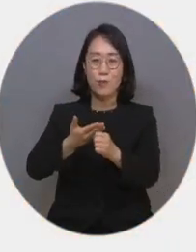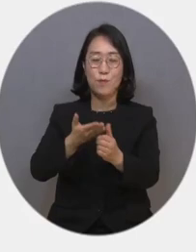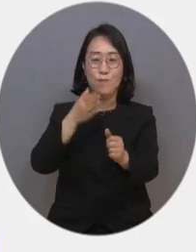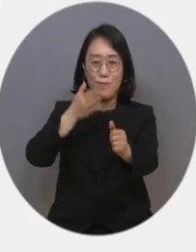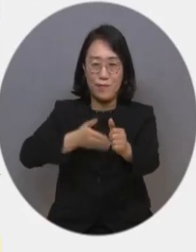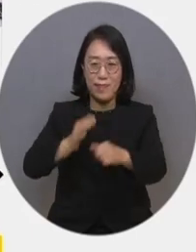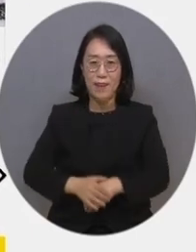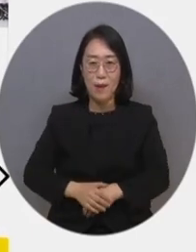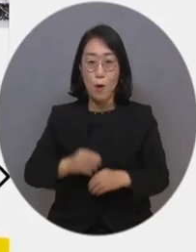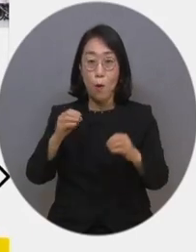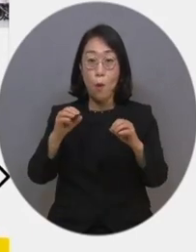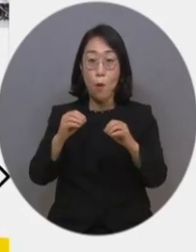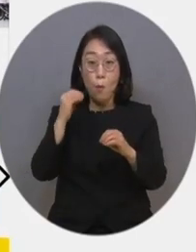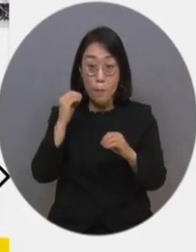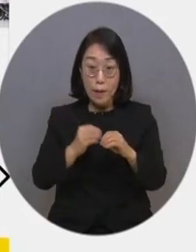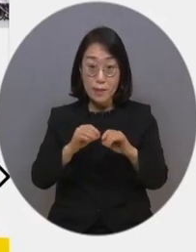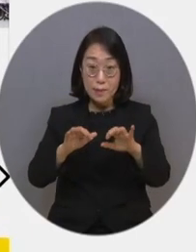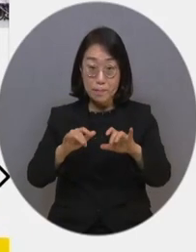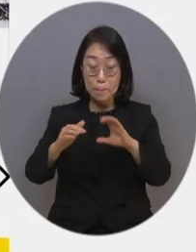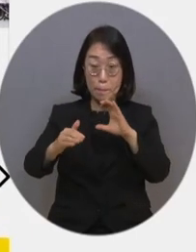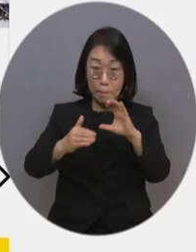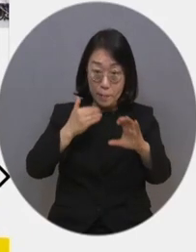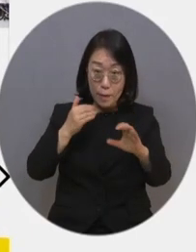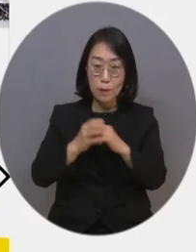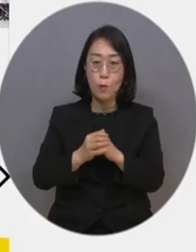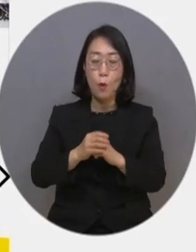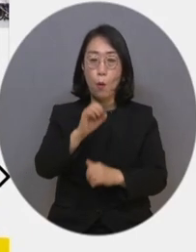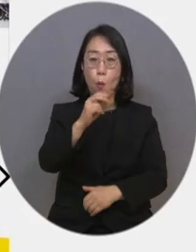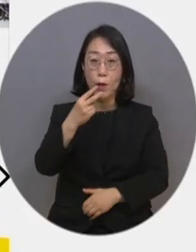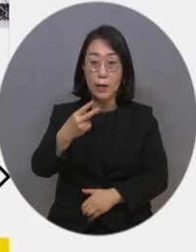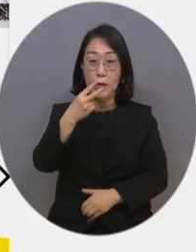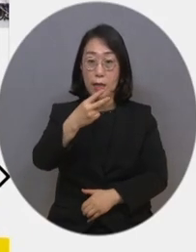웰페어뉴스 홈페이지 또는 전자우편 전화번호